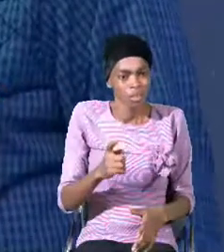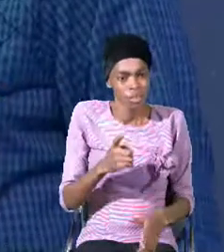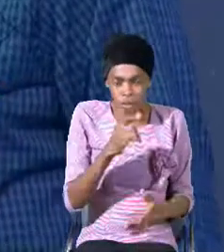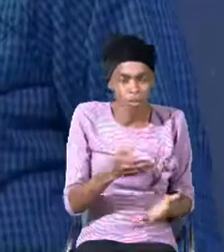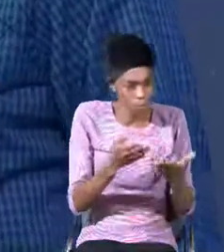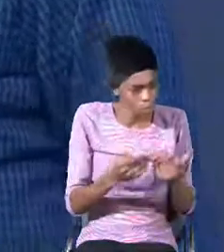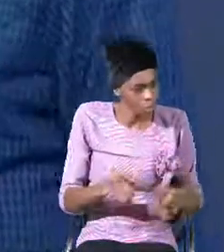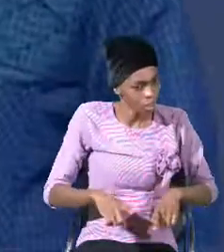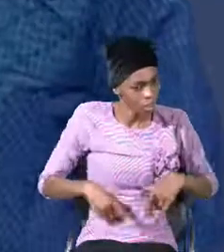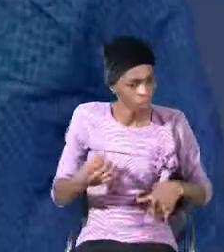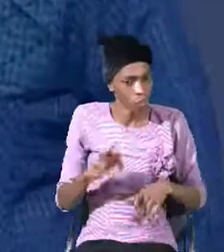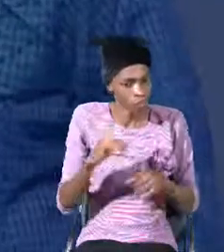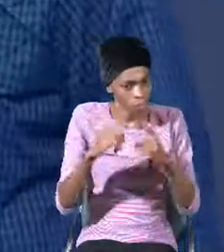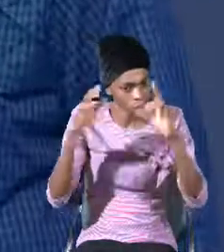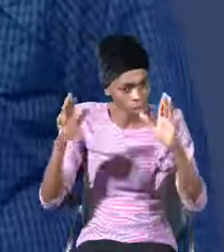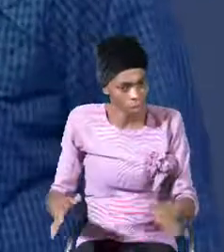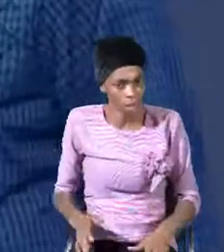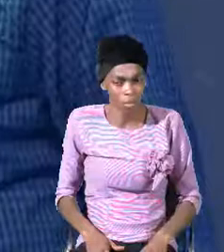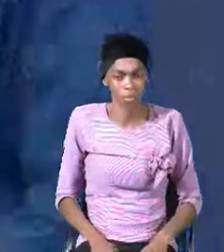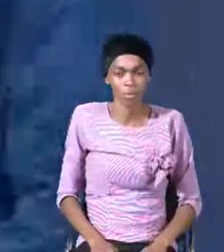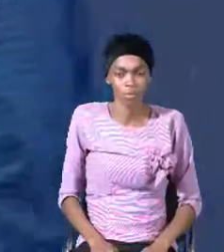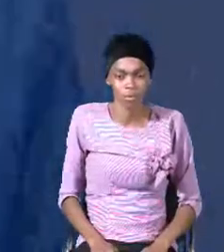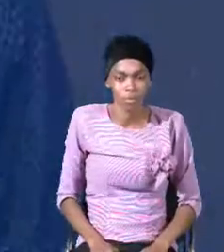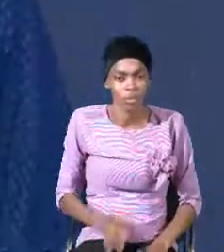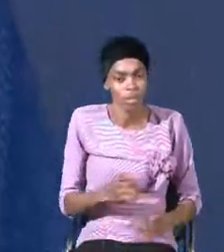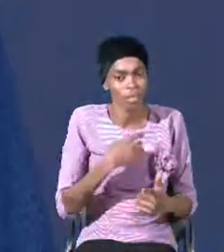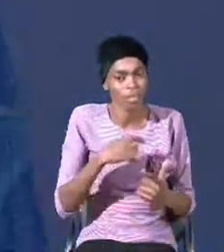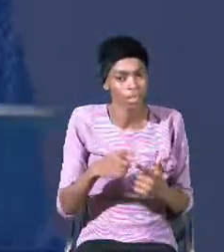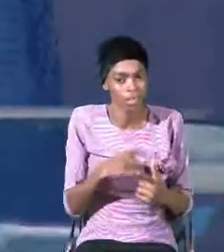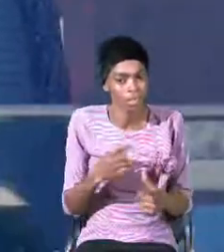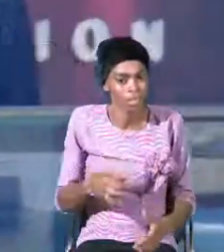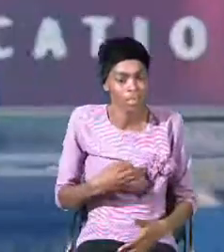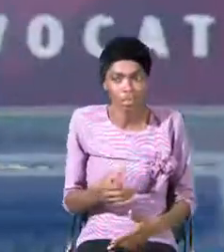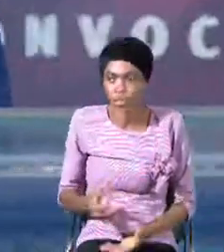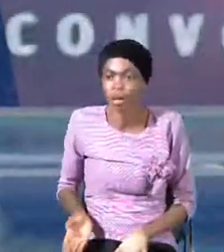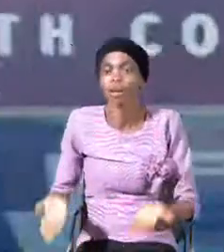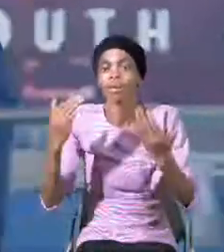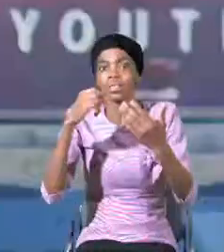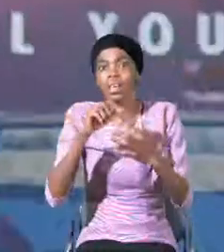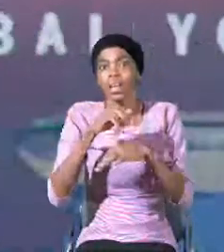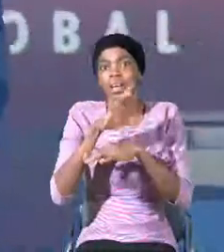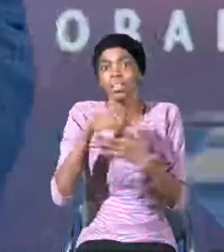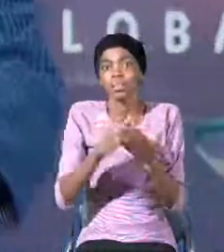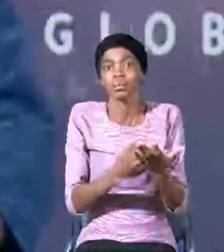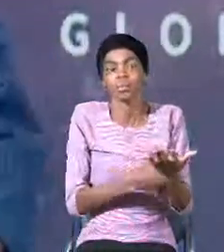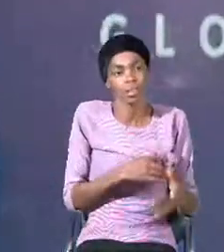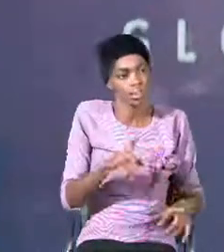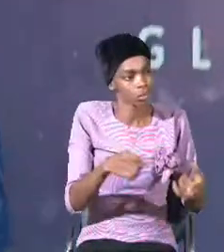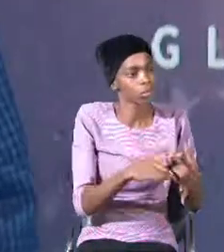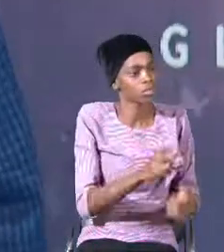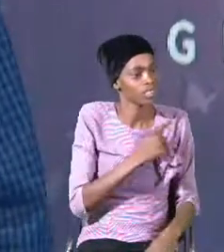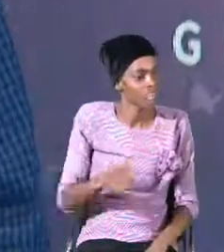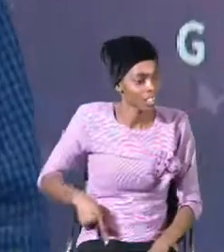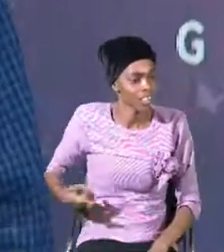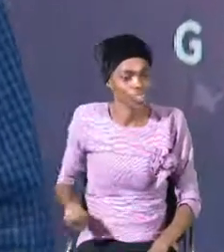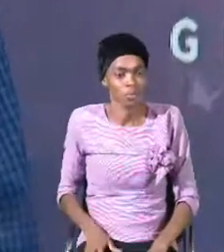homme. Ton ennemi, qu'on le pende là. L'homme s'est levé très tôt le matin et il est allé chez le